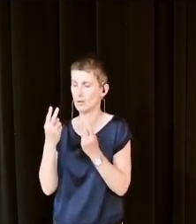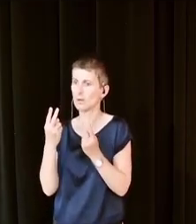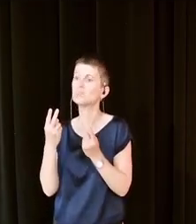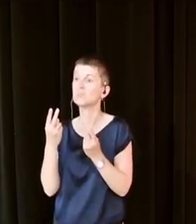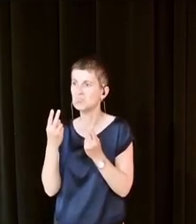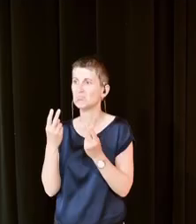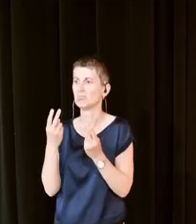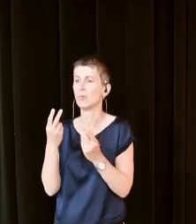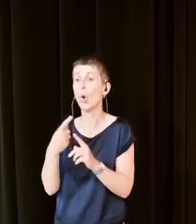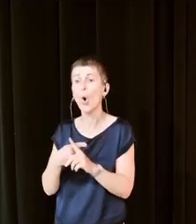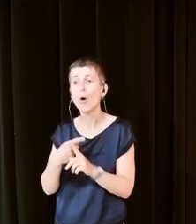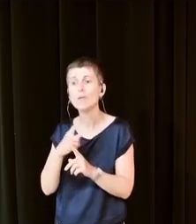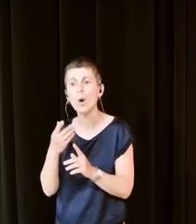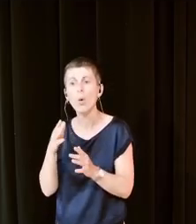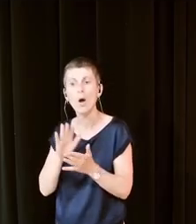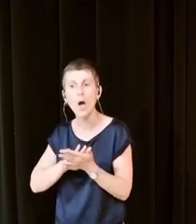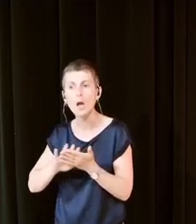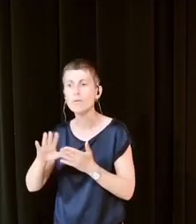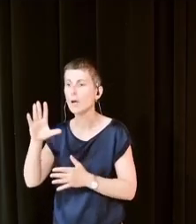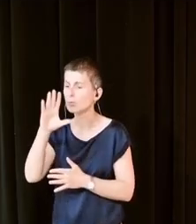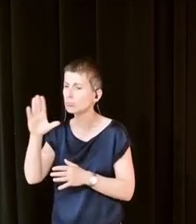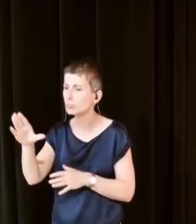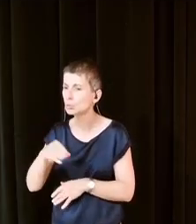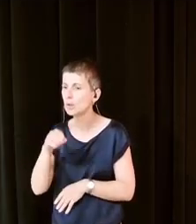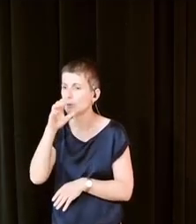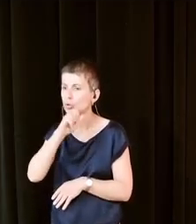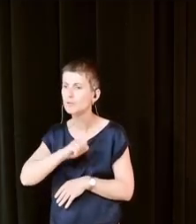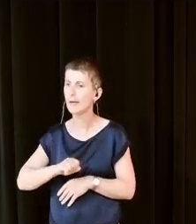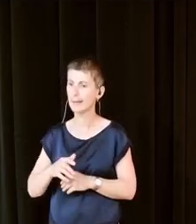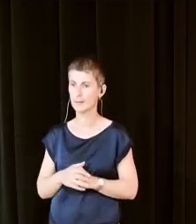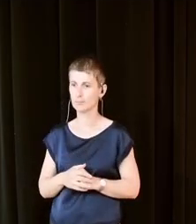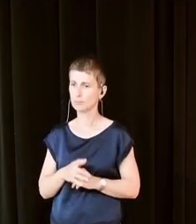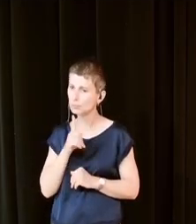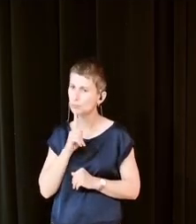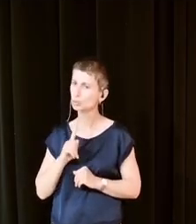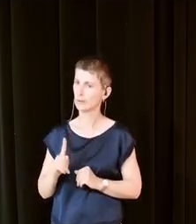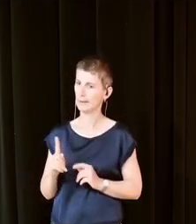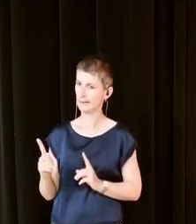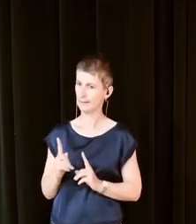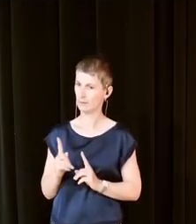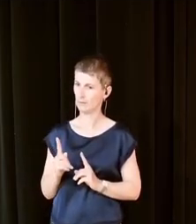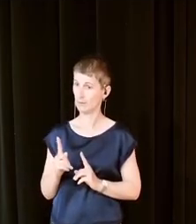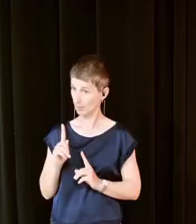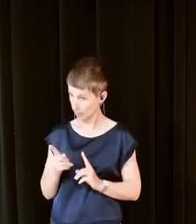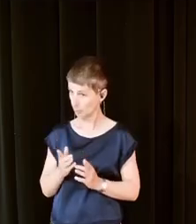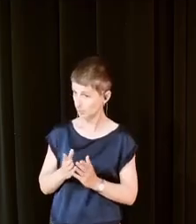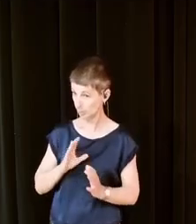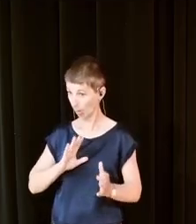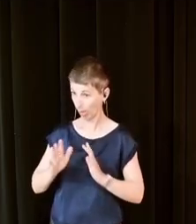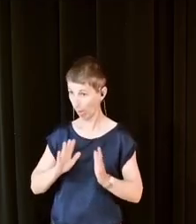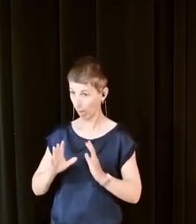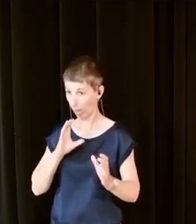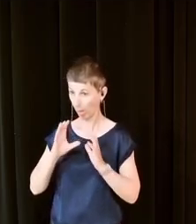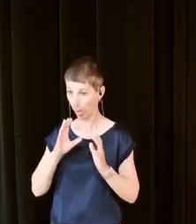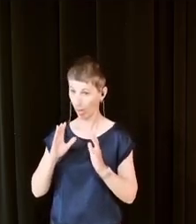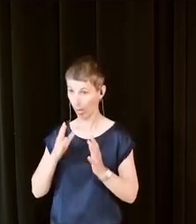erlebt, oft auch das Schweigen einen ganz großen Platz. Also ich muss nicht immer was sagen, um jemanden zu begleiten, sondern ich kann auch einfach mal nur da